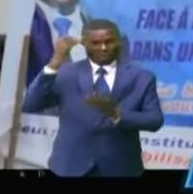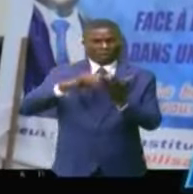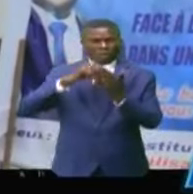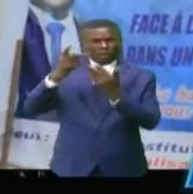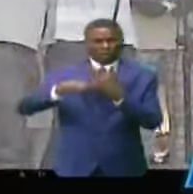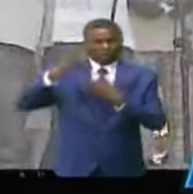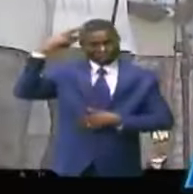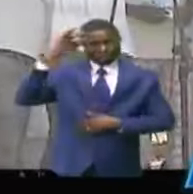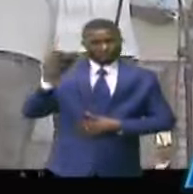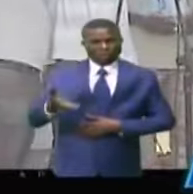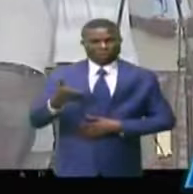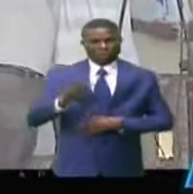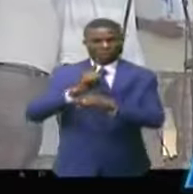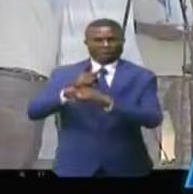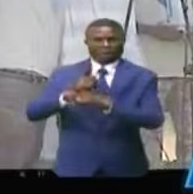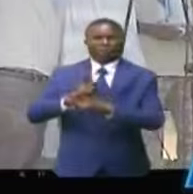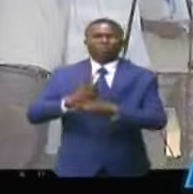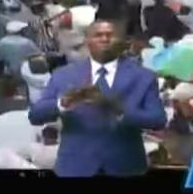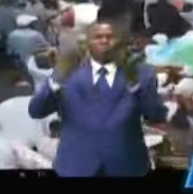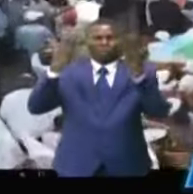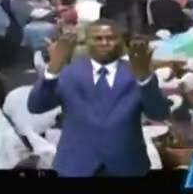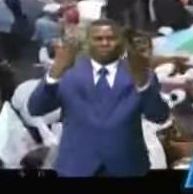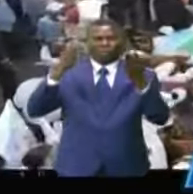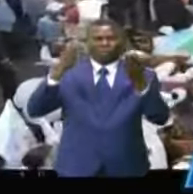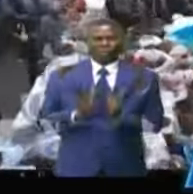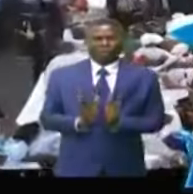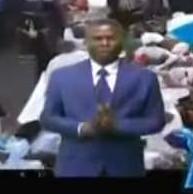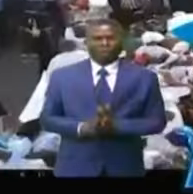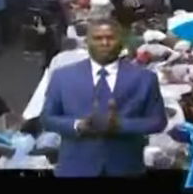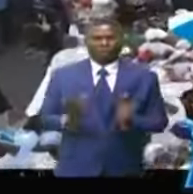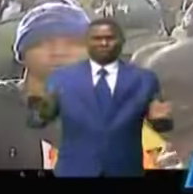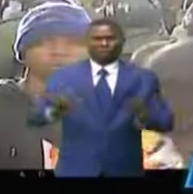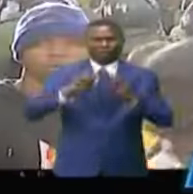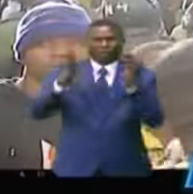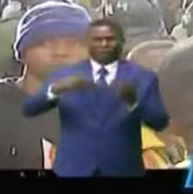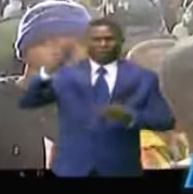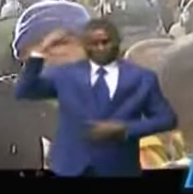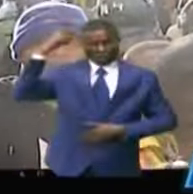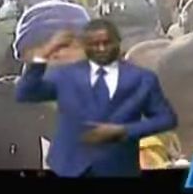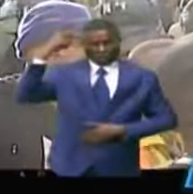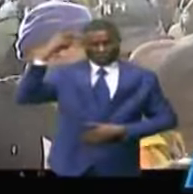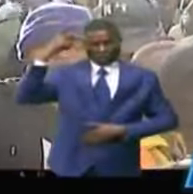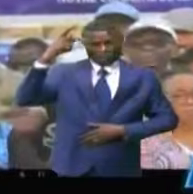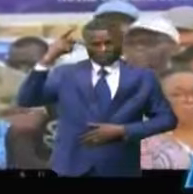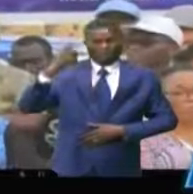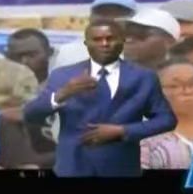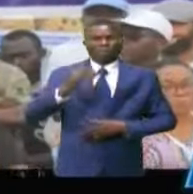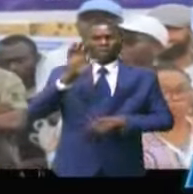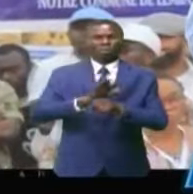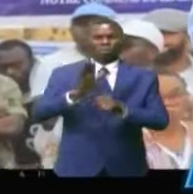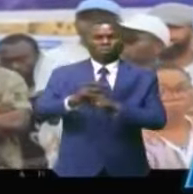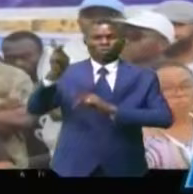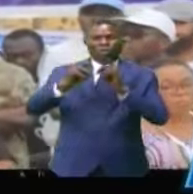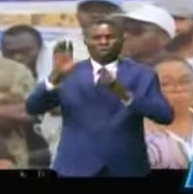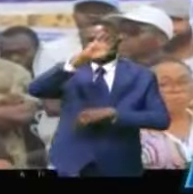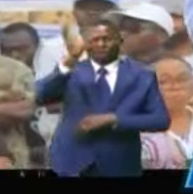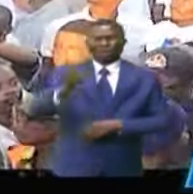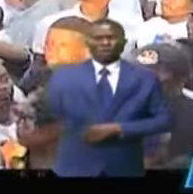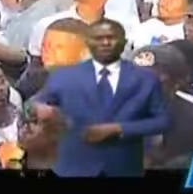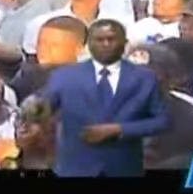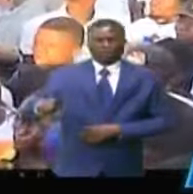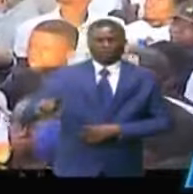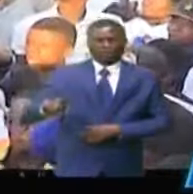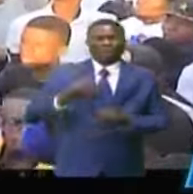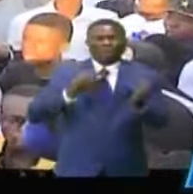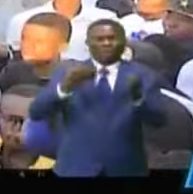à l'ex-calendar protection divine, le secrétaire général du parti présidentiel était devant ses troupes de la commune de Lemba pour les